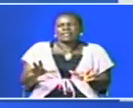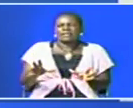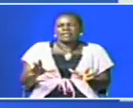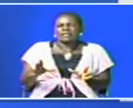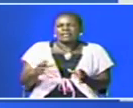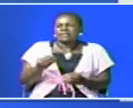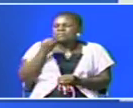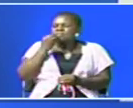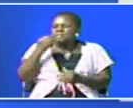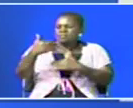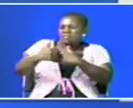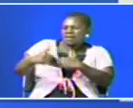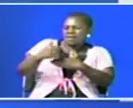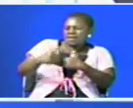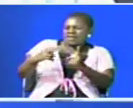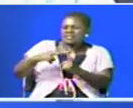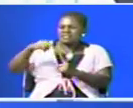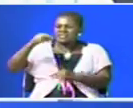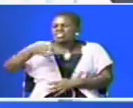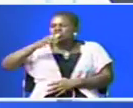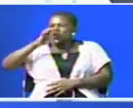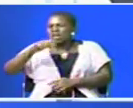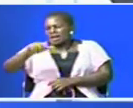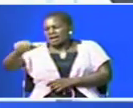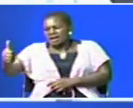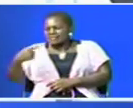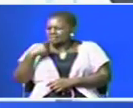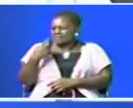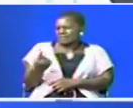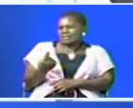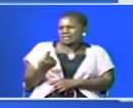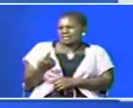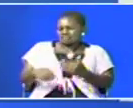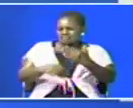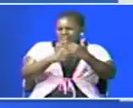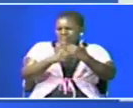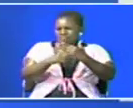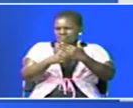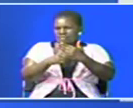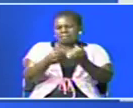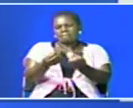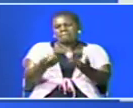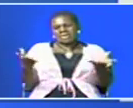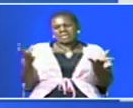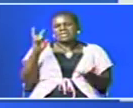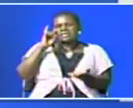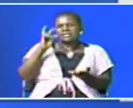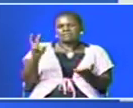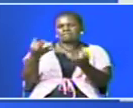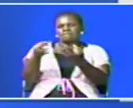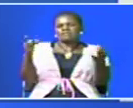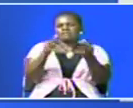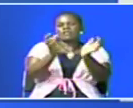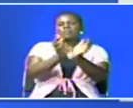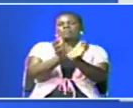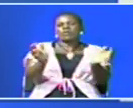soda, yula mikate, yuendelea na maisha yake. Mwingine anasema, alafu akazidi kuongezea akasema, na wengi tunaona kuwa wanaachiliwa kwa